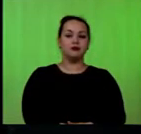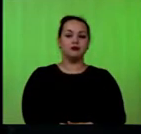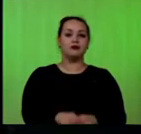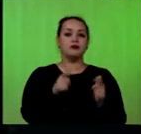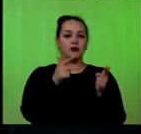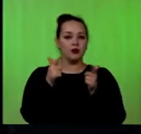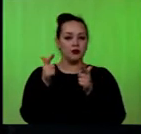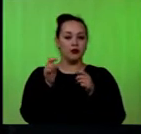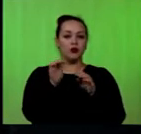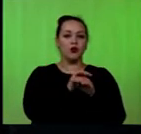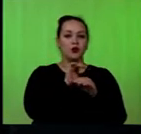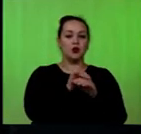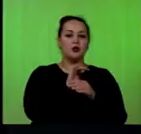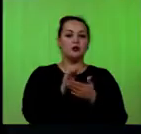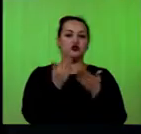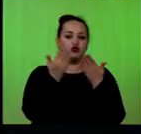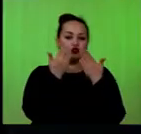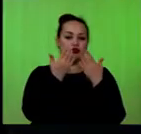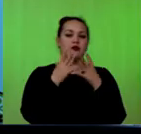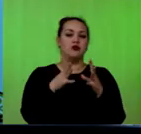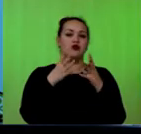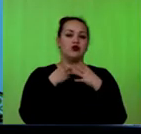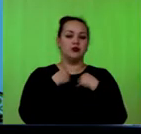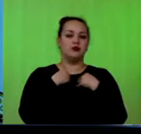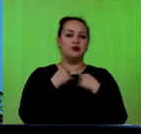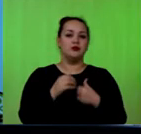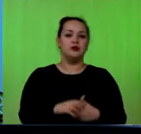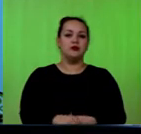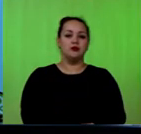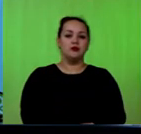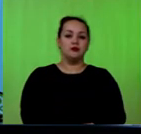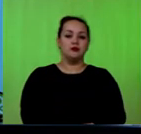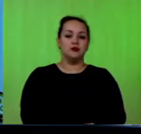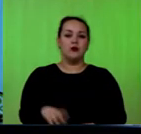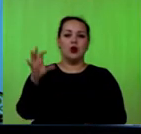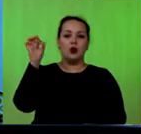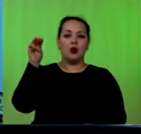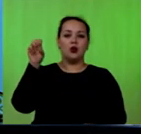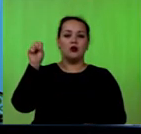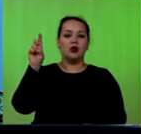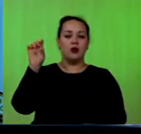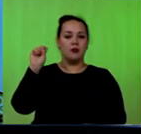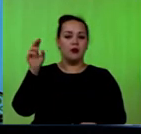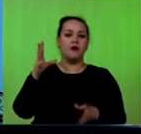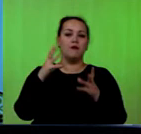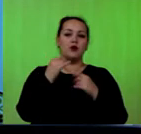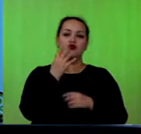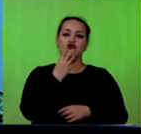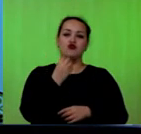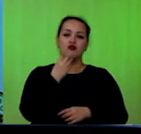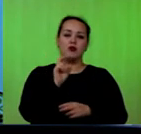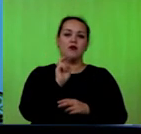молодцы читая вместе со мной отабек вместе с дедом вышел